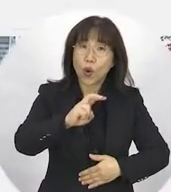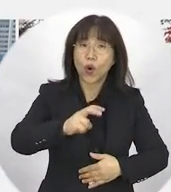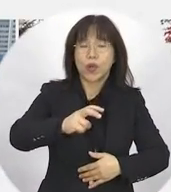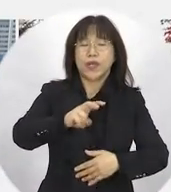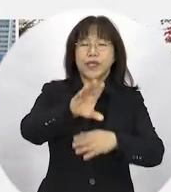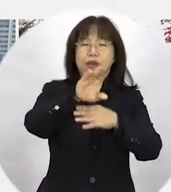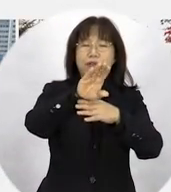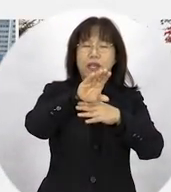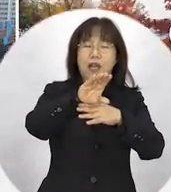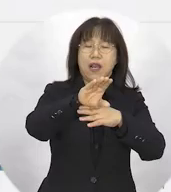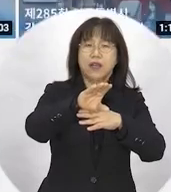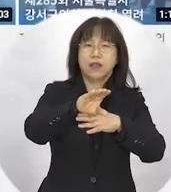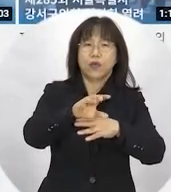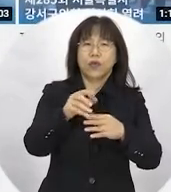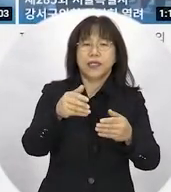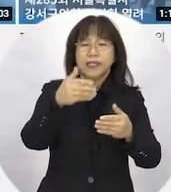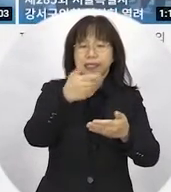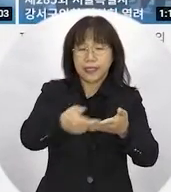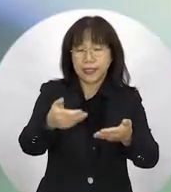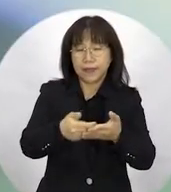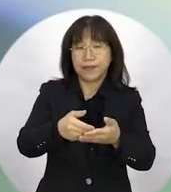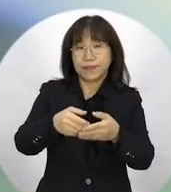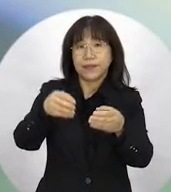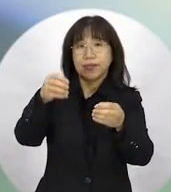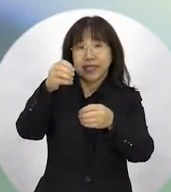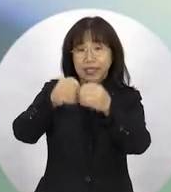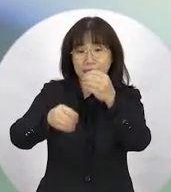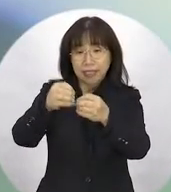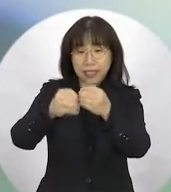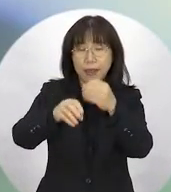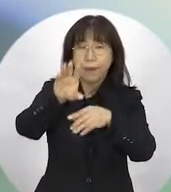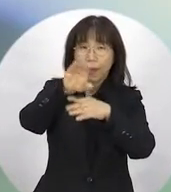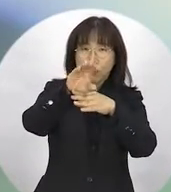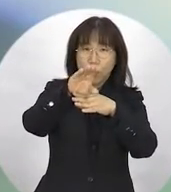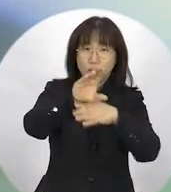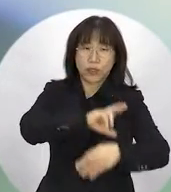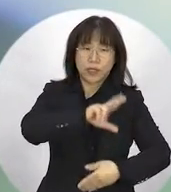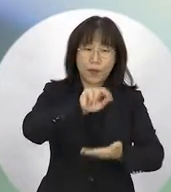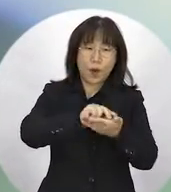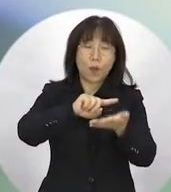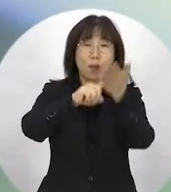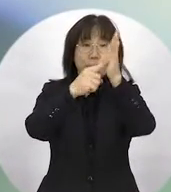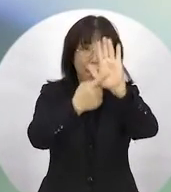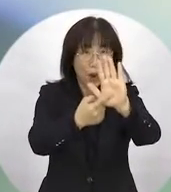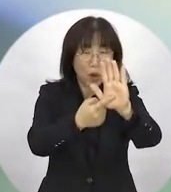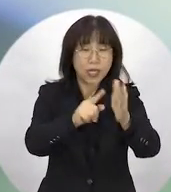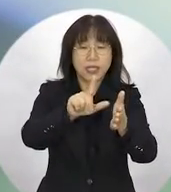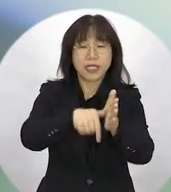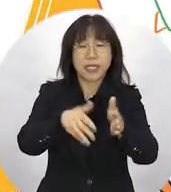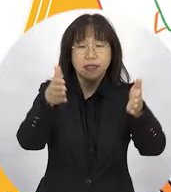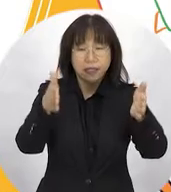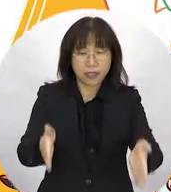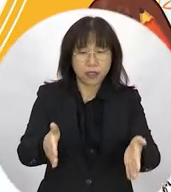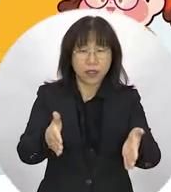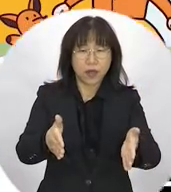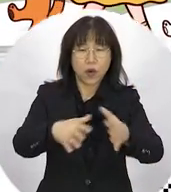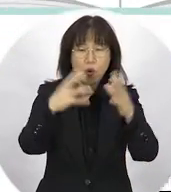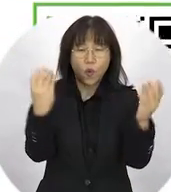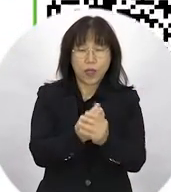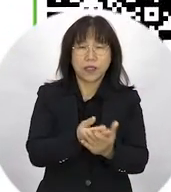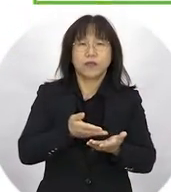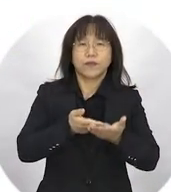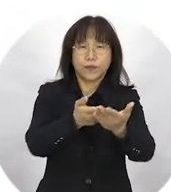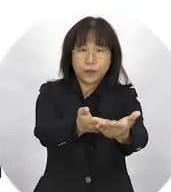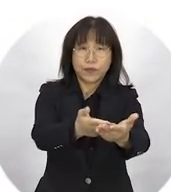영상이 상영되고 그림과 글짓기 부문 은 방송으로 주제발표 후 제한 시간 안에 완성된 작품을 제출하면